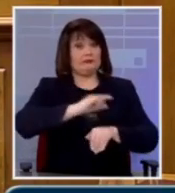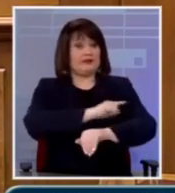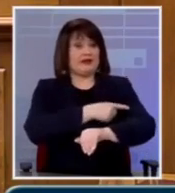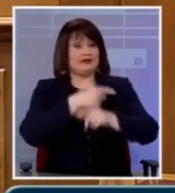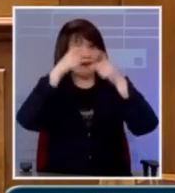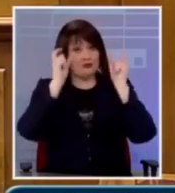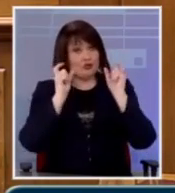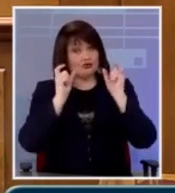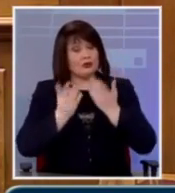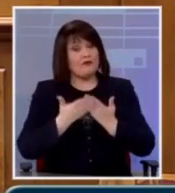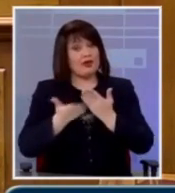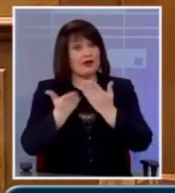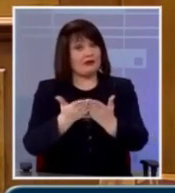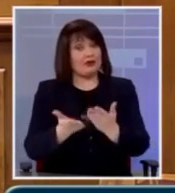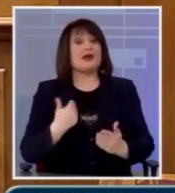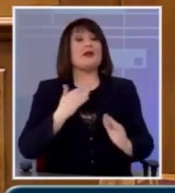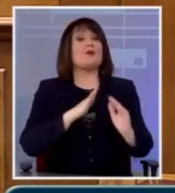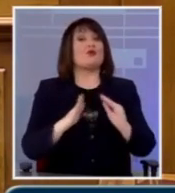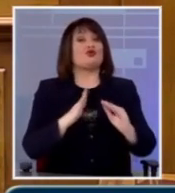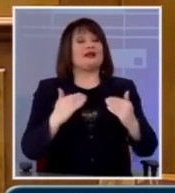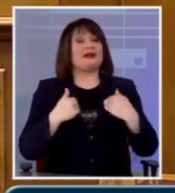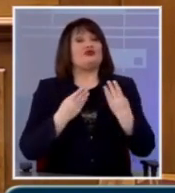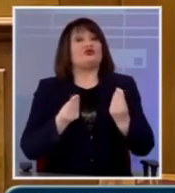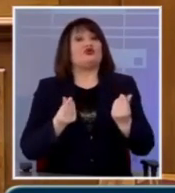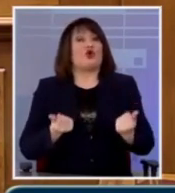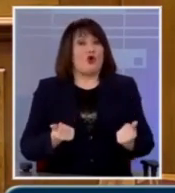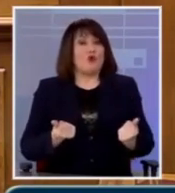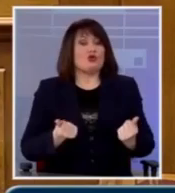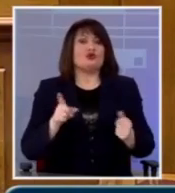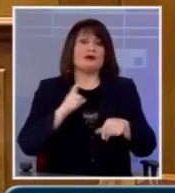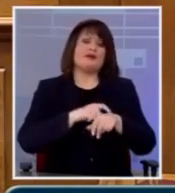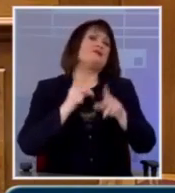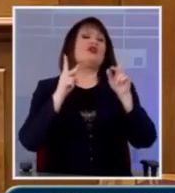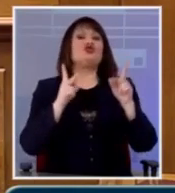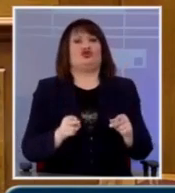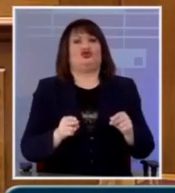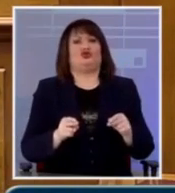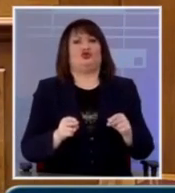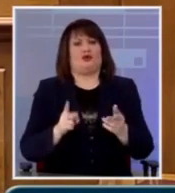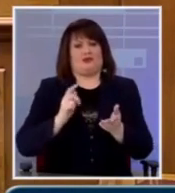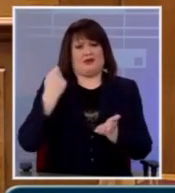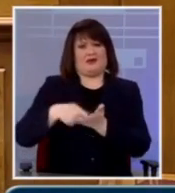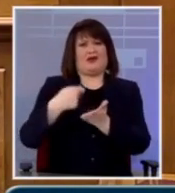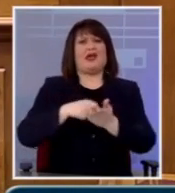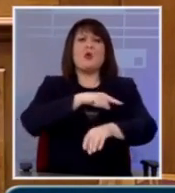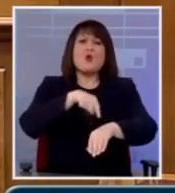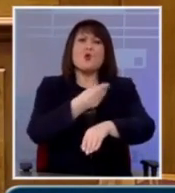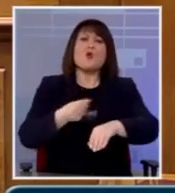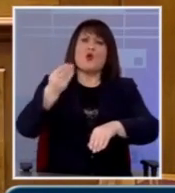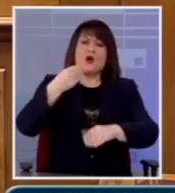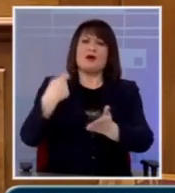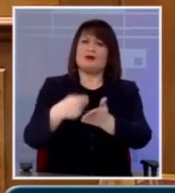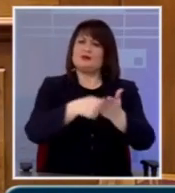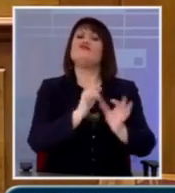και του προσωπικού, θα διασφαλίσουμε με κάθε τρόπο ότι θα σταματήσει να υπάρχει απλήρωτη υπεροριακή εργασία